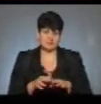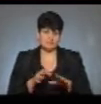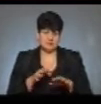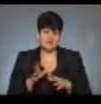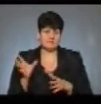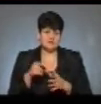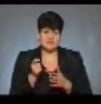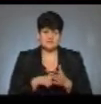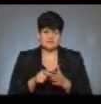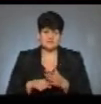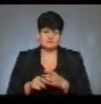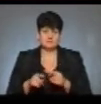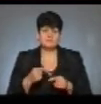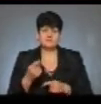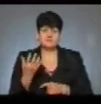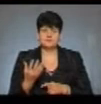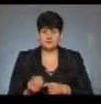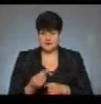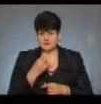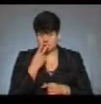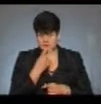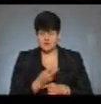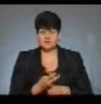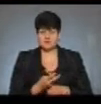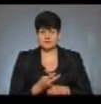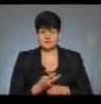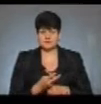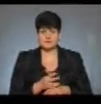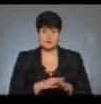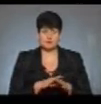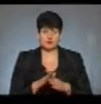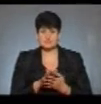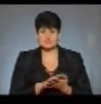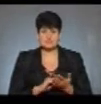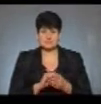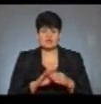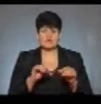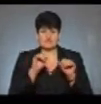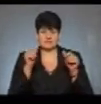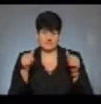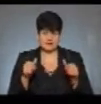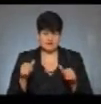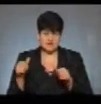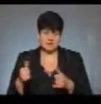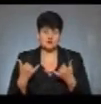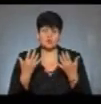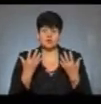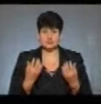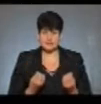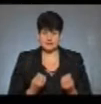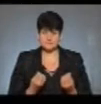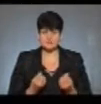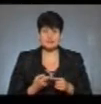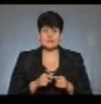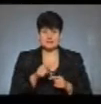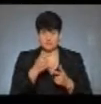все закрито. На наступний день, як ви бачите, повністю знищені всі вивіски. І на сьогоднішній день, за